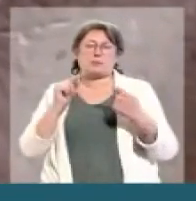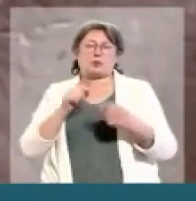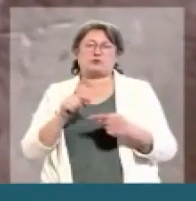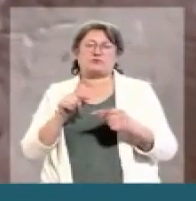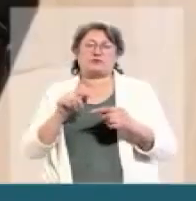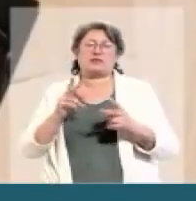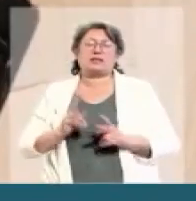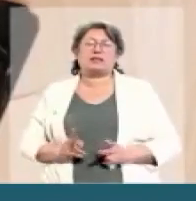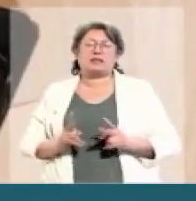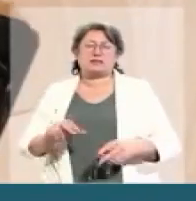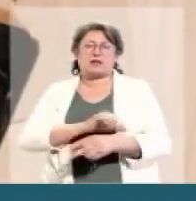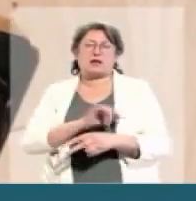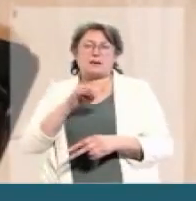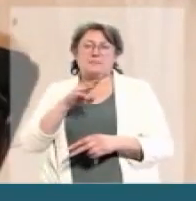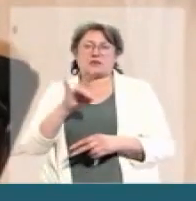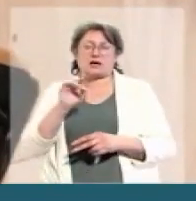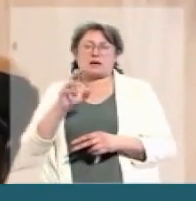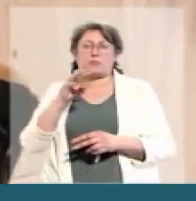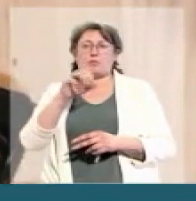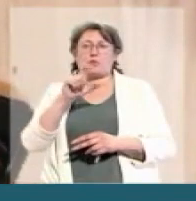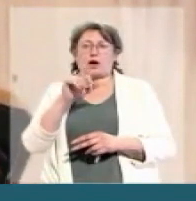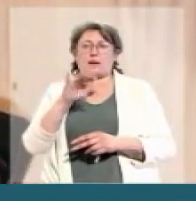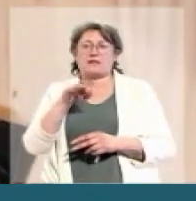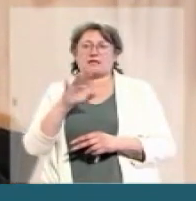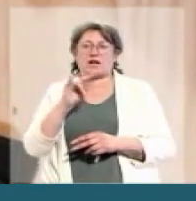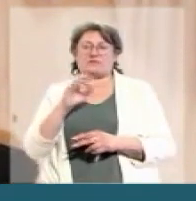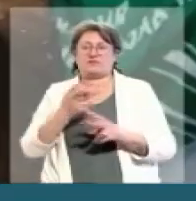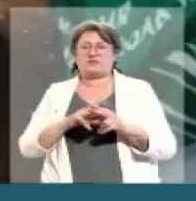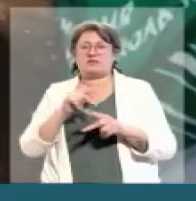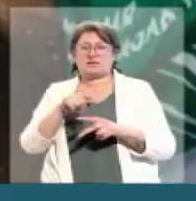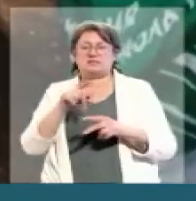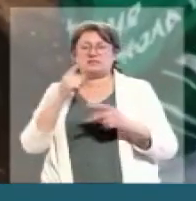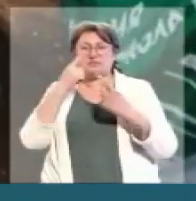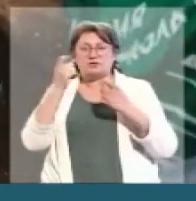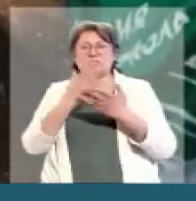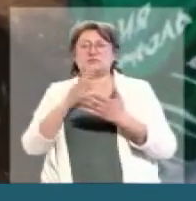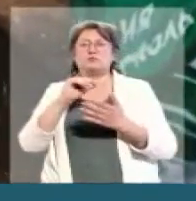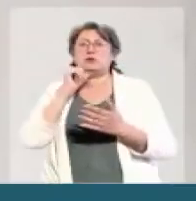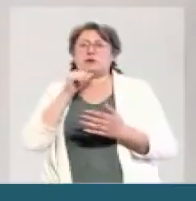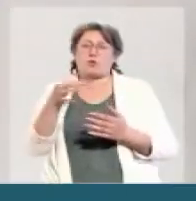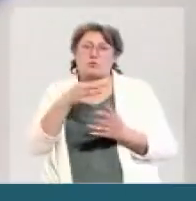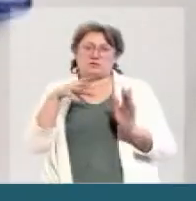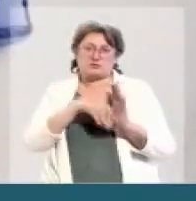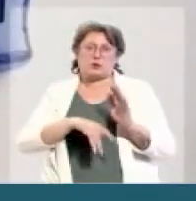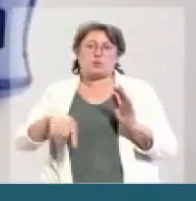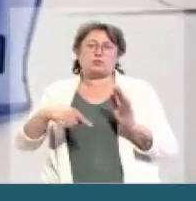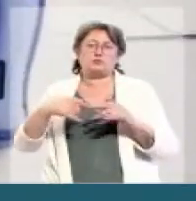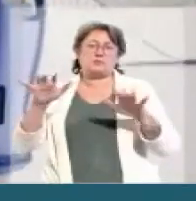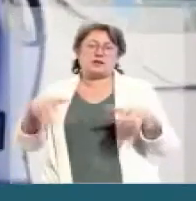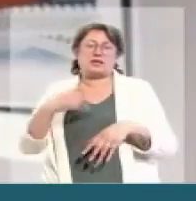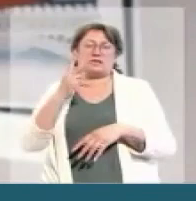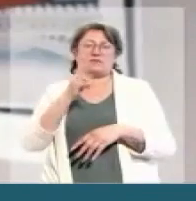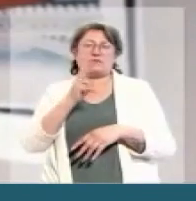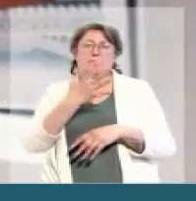противодействию наркопреступности МВД РК Аскар Мухаметкалиев. В этой сфотке фигурирует и Кустанайская область. У рудничанина изъяты